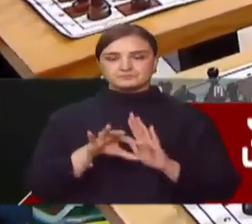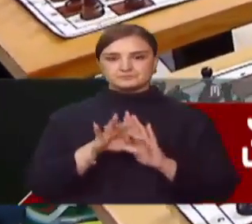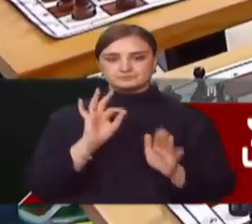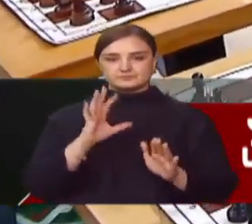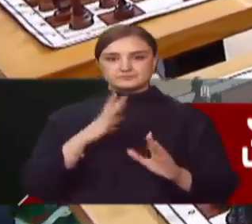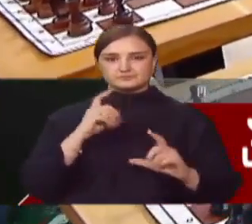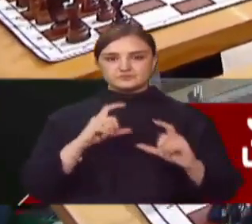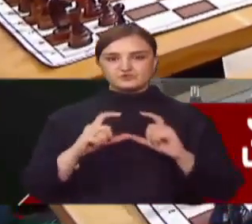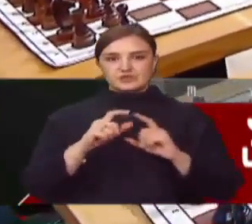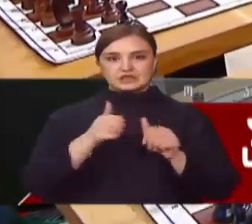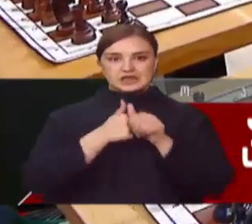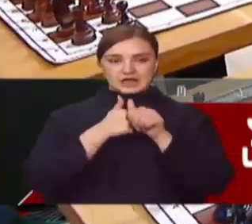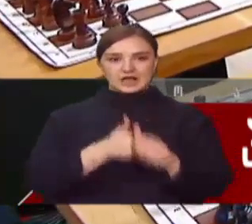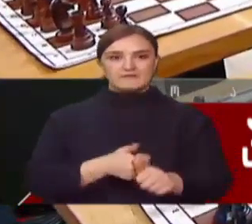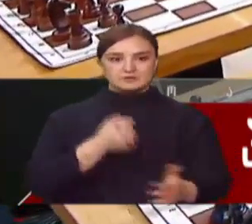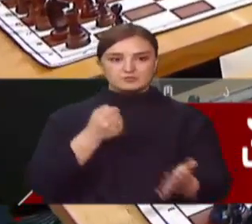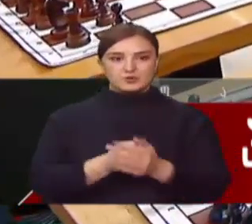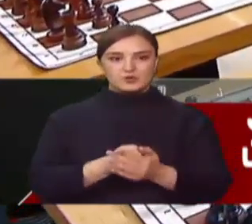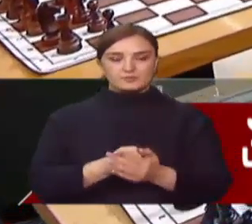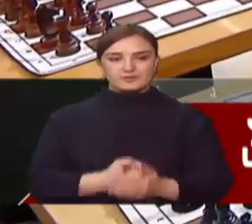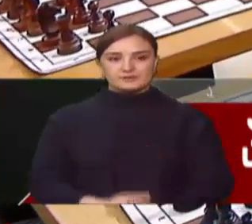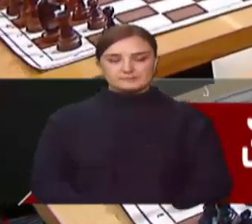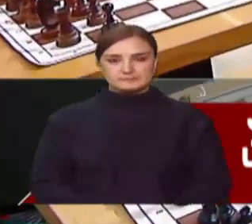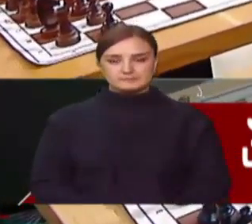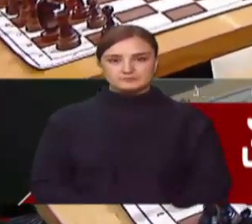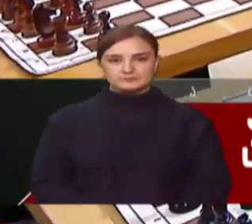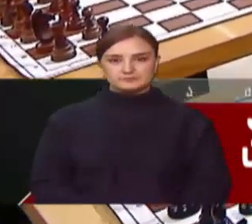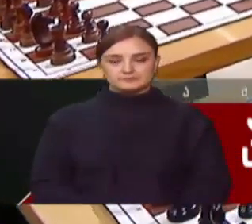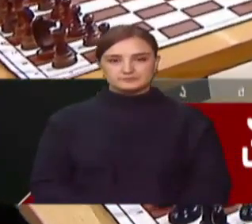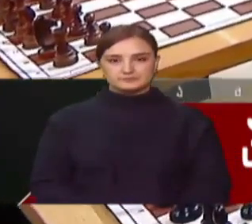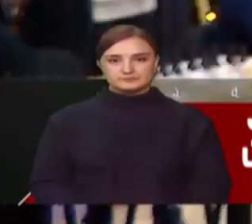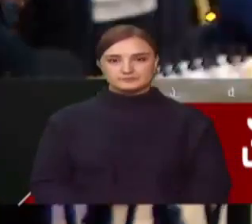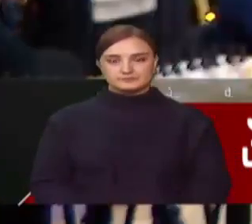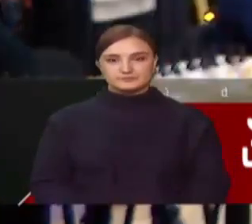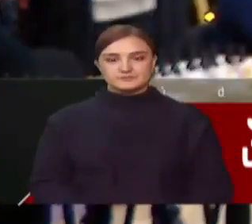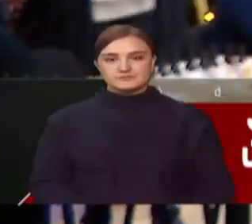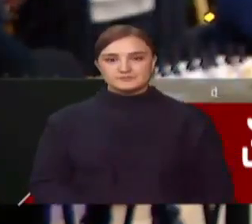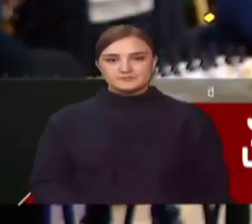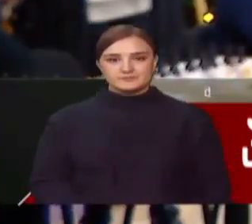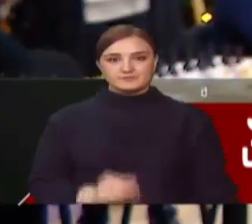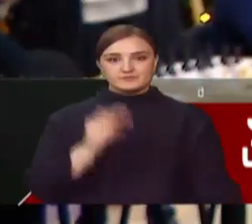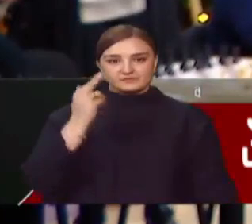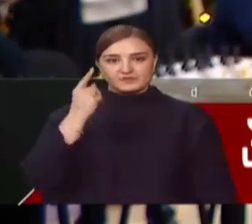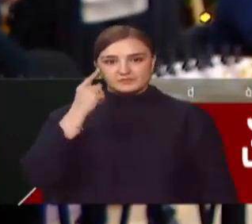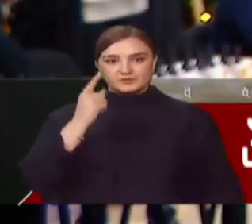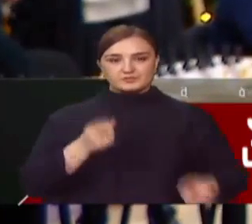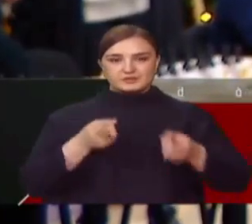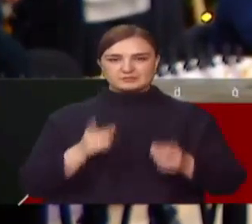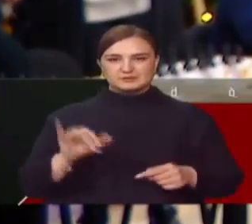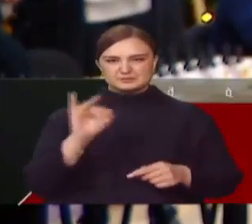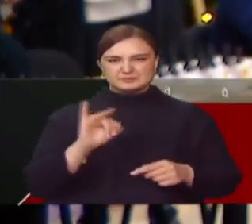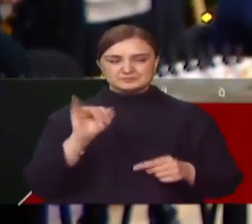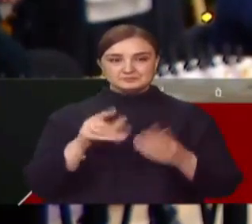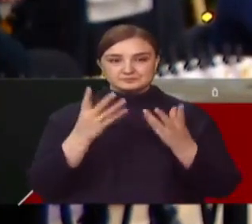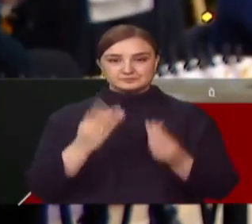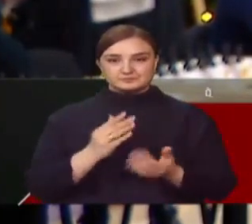იყოს ჭადრაკს ხელი და ასე ვთქვათ, წარმატებას მიაღწევს ის საქმე. ფიქრობ, რომ ნამდვილად ისტორიული დღეა პირველი